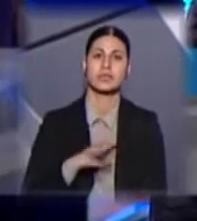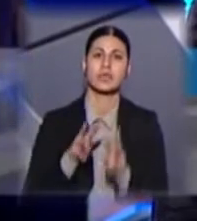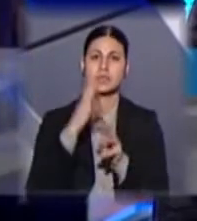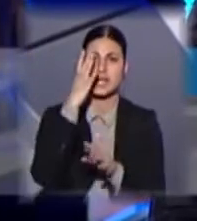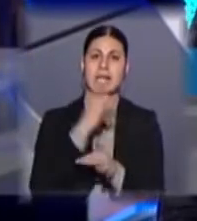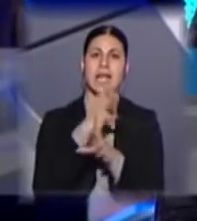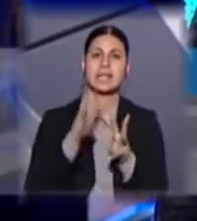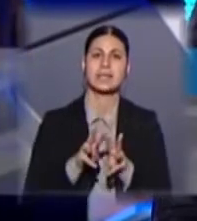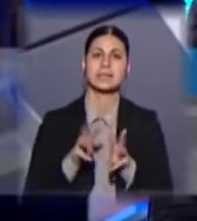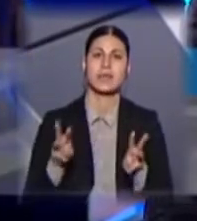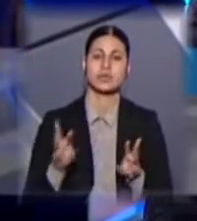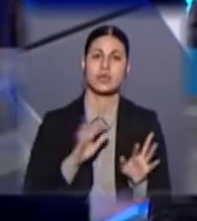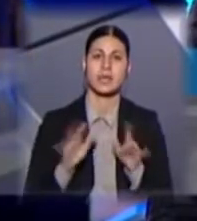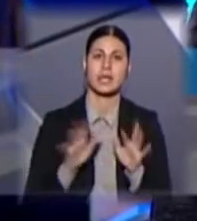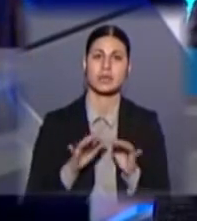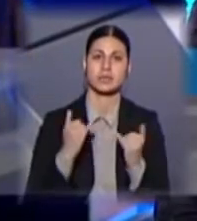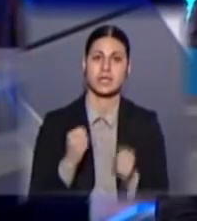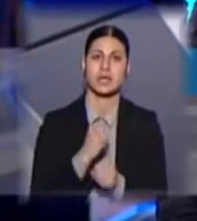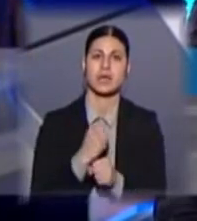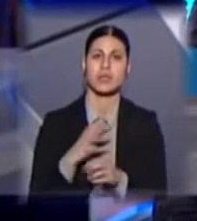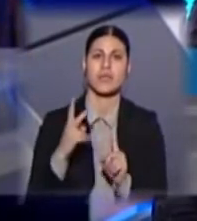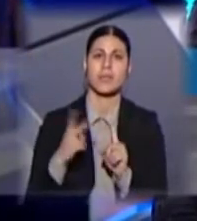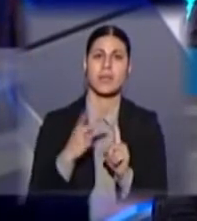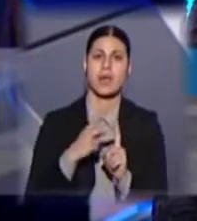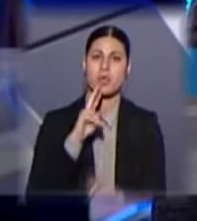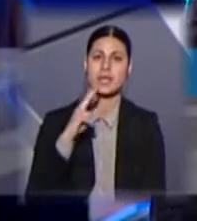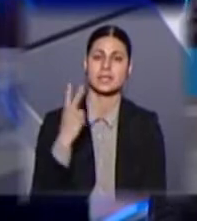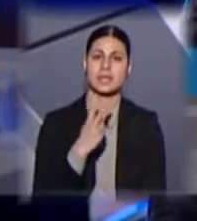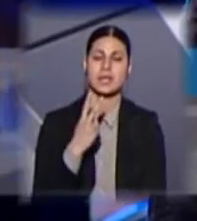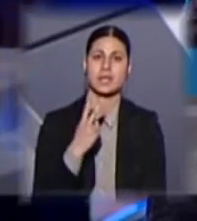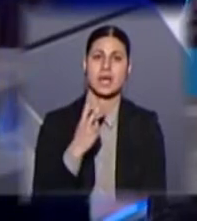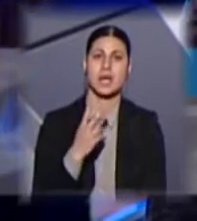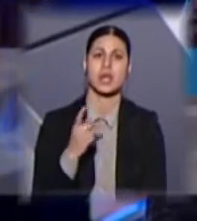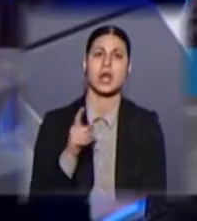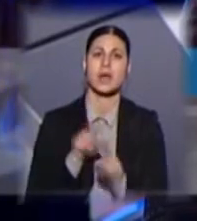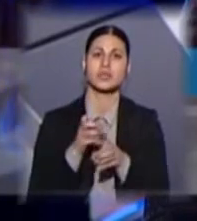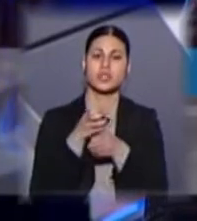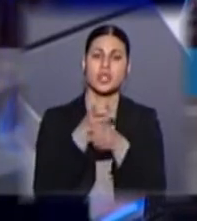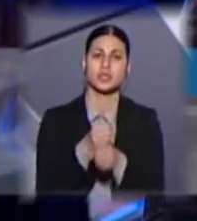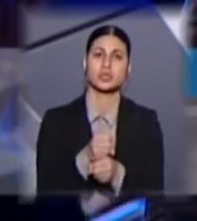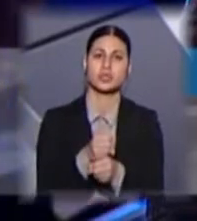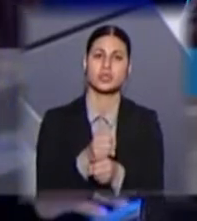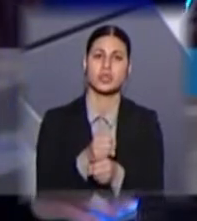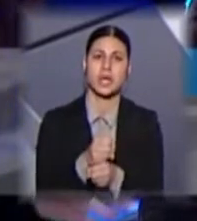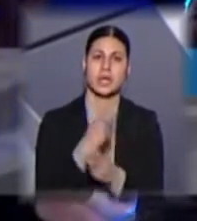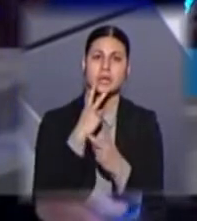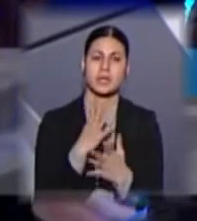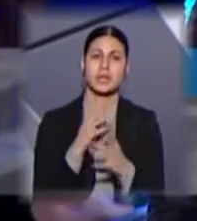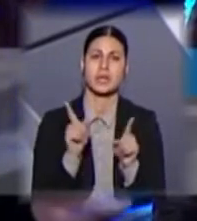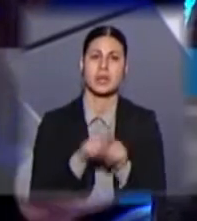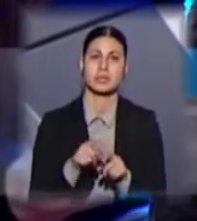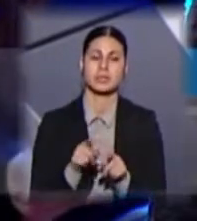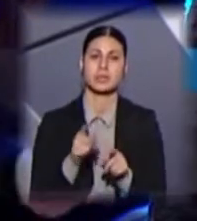სამინისტრომ განახორციელა და ახორციელებს უკვე მეორე წელია, შეიზღუდა და ფაქტობრივად მათ